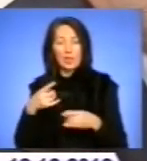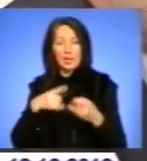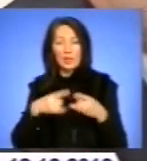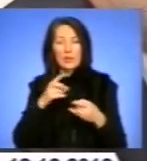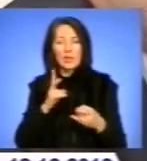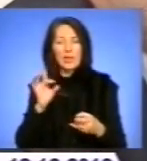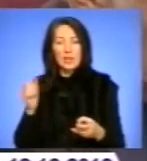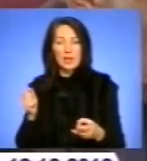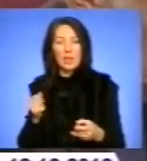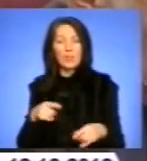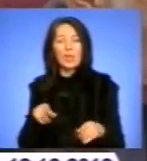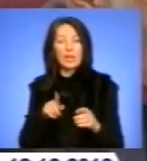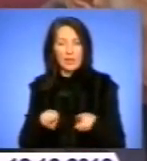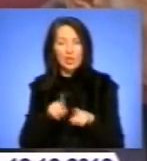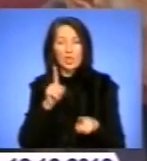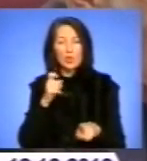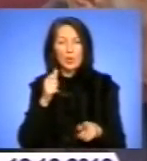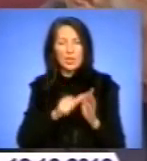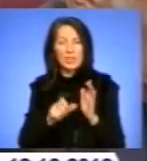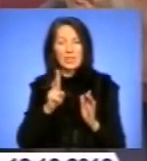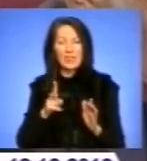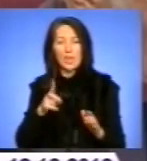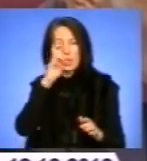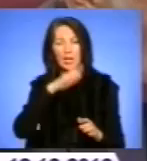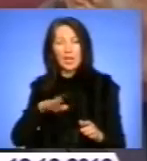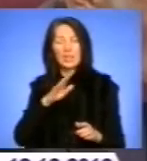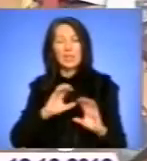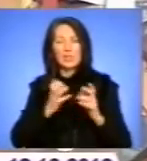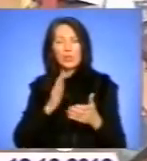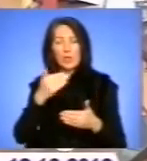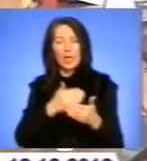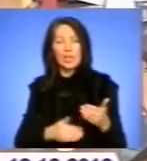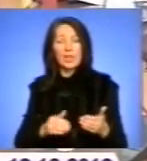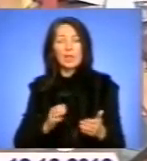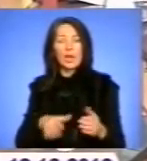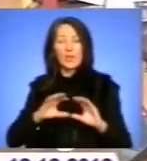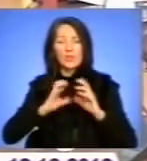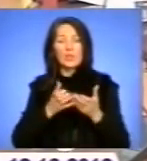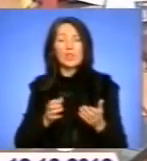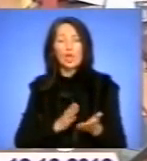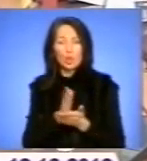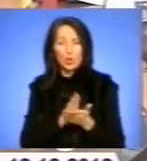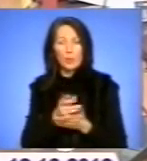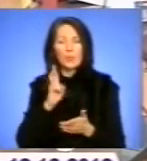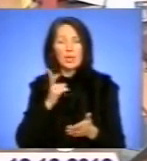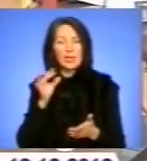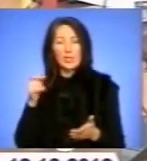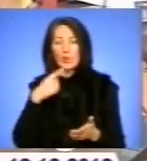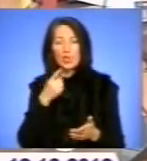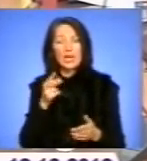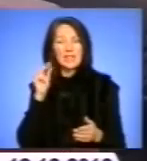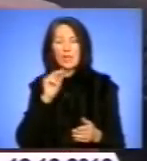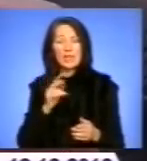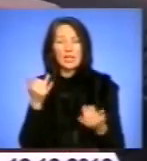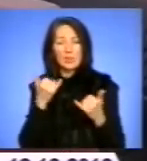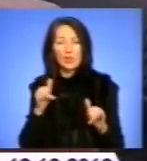та на 162 країни світу проведе телеканал Всесвітня служба УТР. Китайці жартують, що їх цифрами не здивуєш. Кажуть, в одній лише провінції